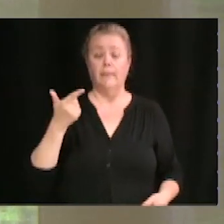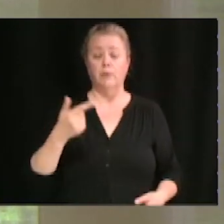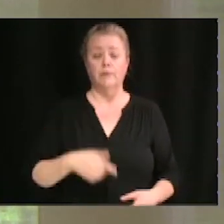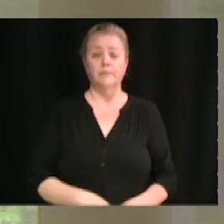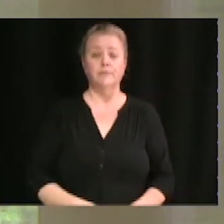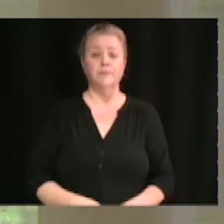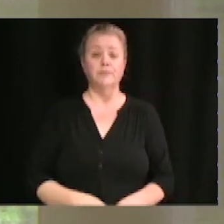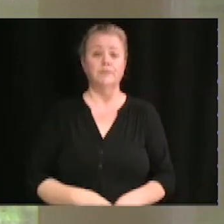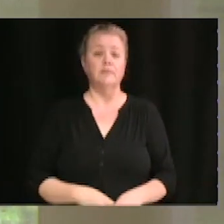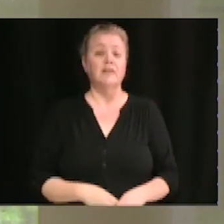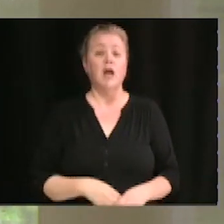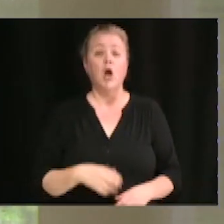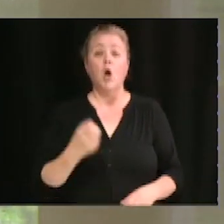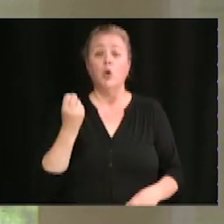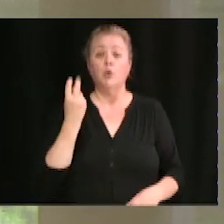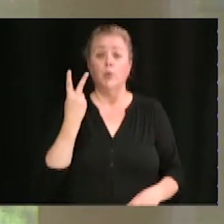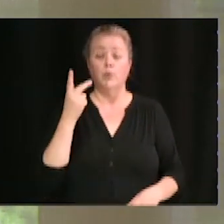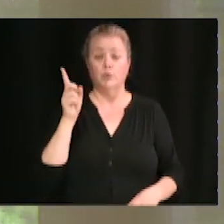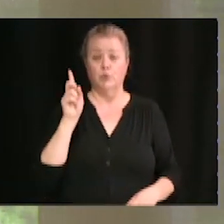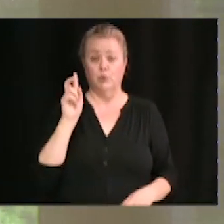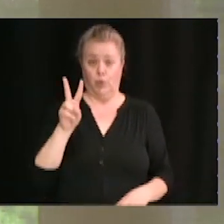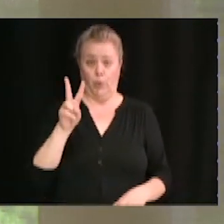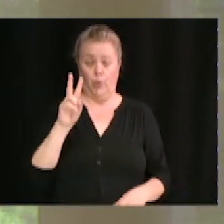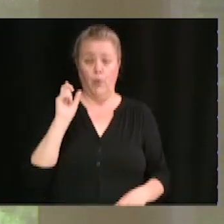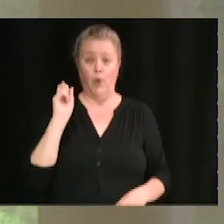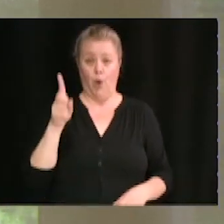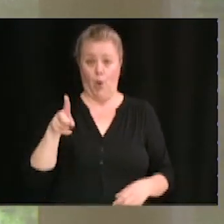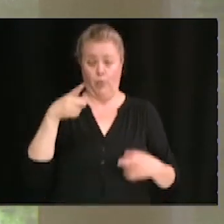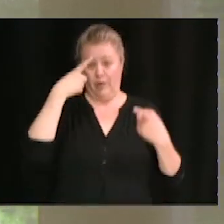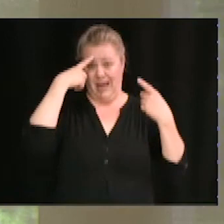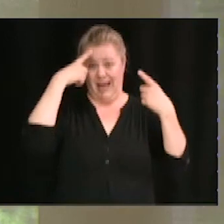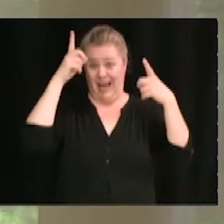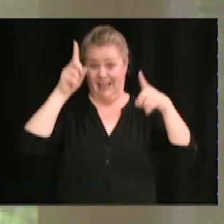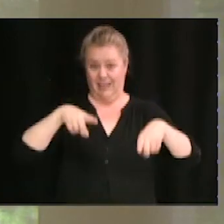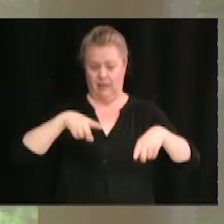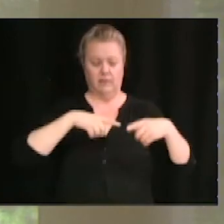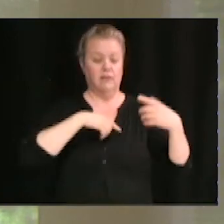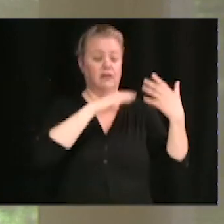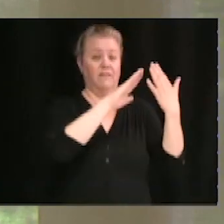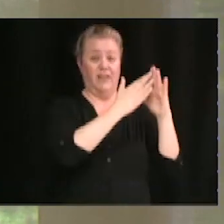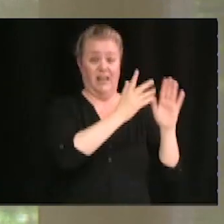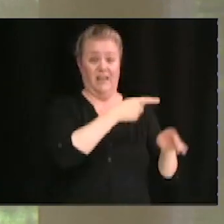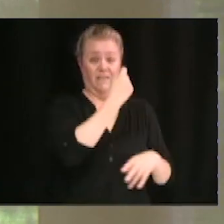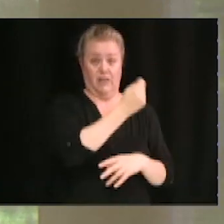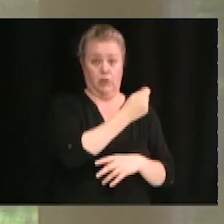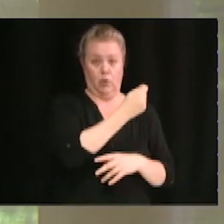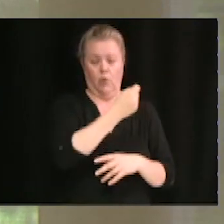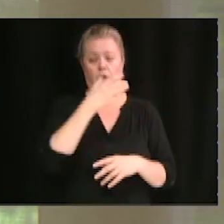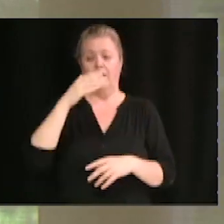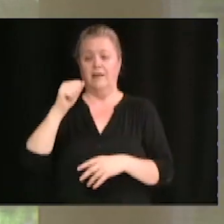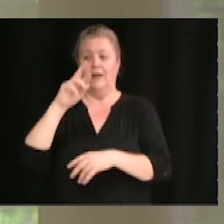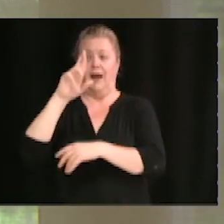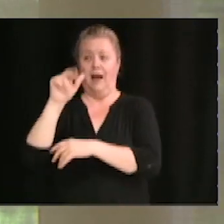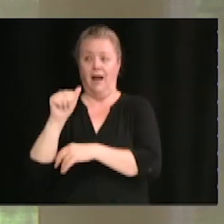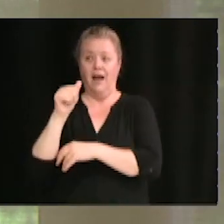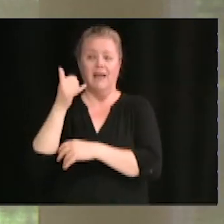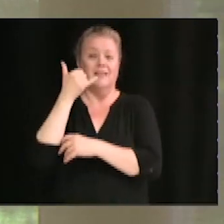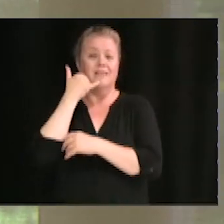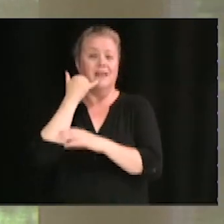12.2.1. Entente à intervenir entre la Ville de Victoriaville et Cara Télécom Incorporé